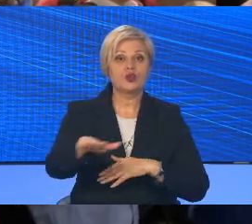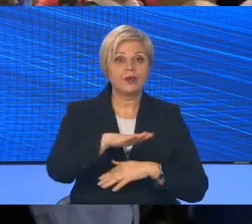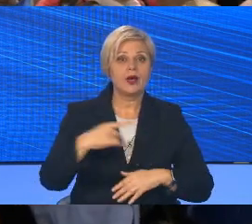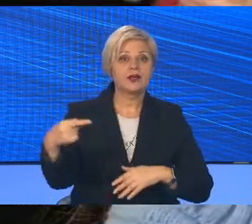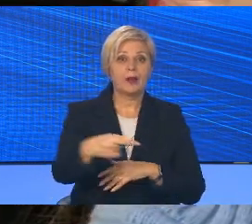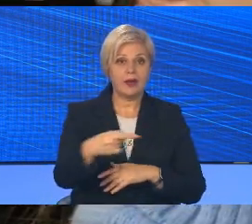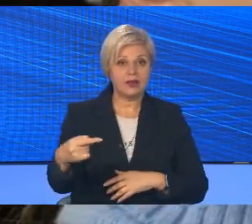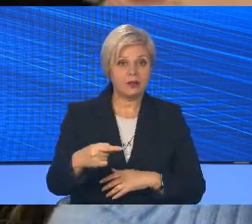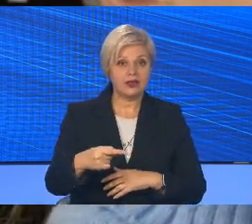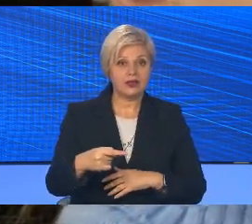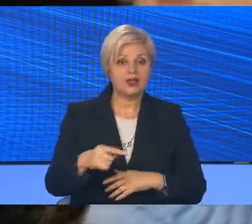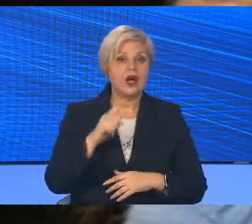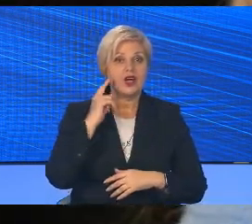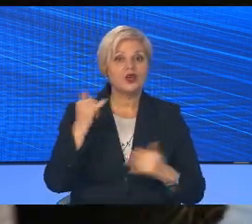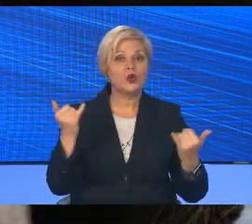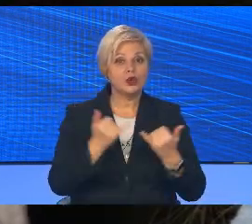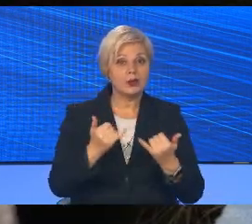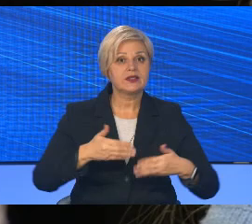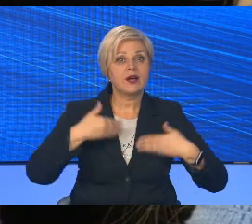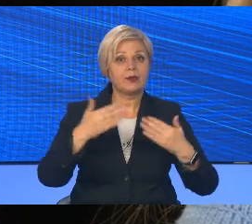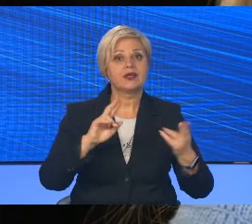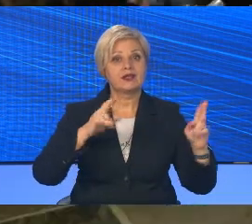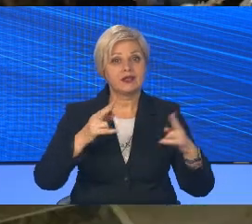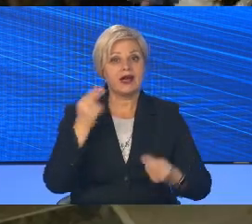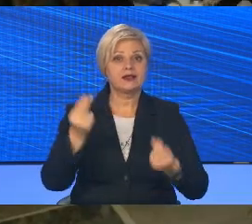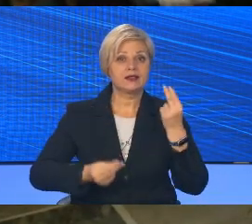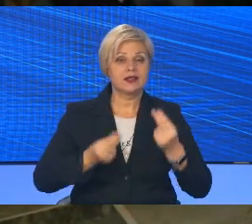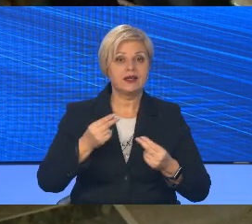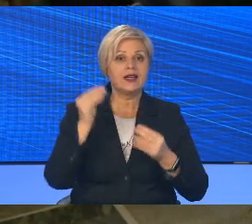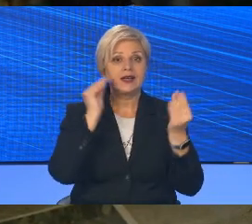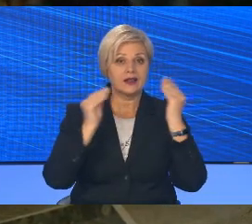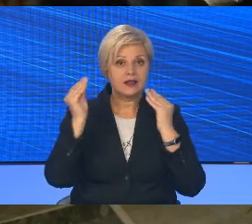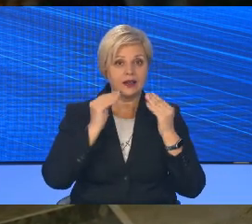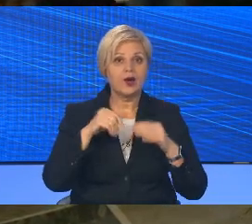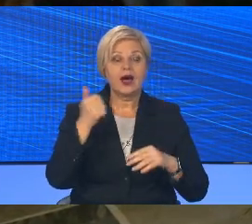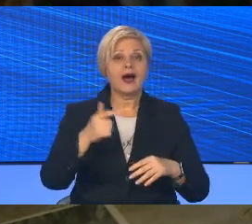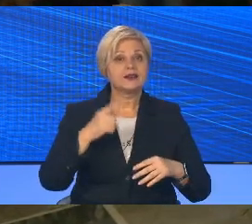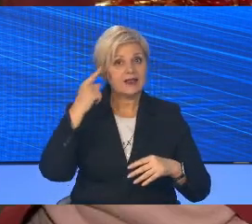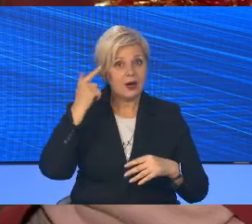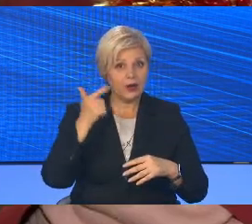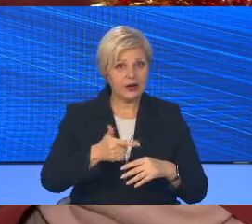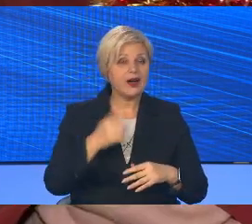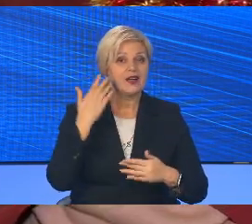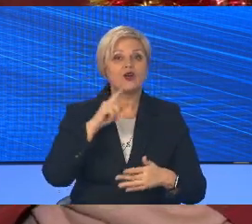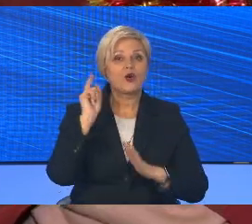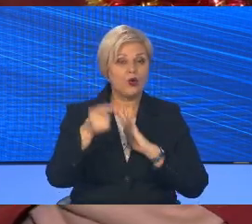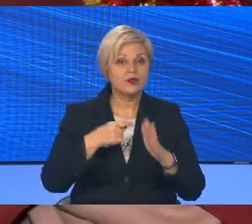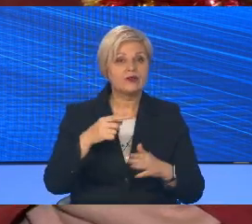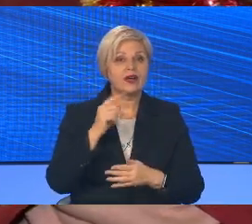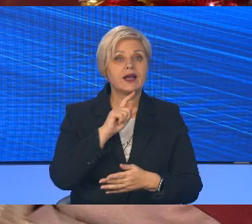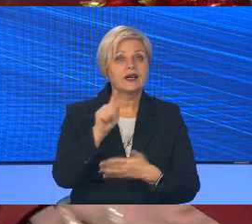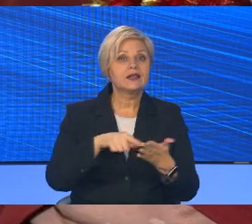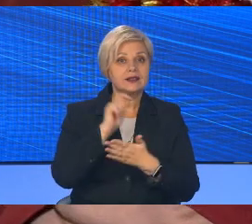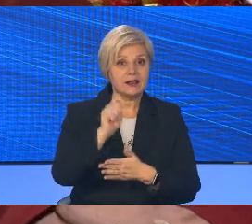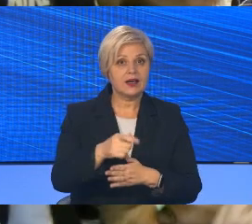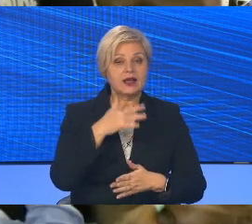первом поверсе. Юным гостям пропоновали танцы, гульни и аквагрим. А самые кемливые с легкостью отгадывали загадки.